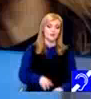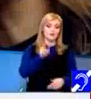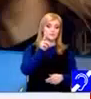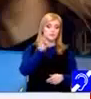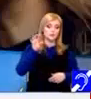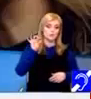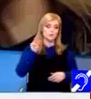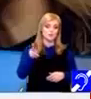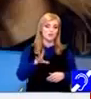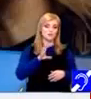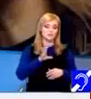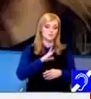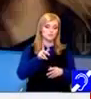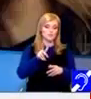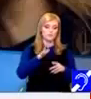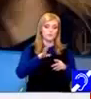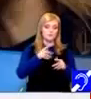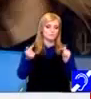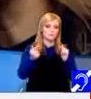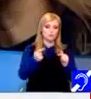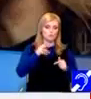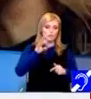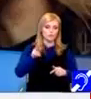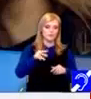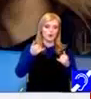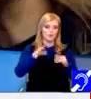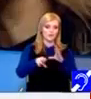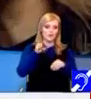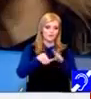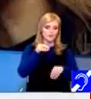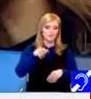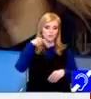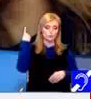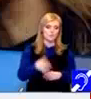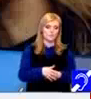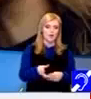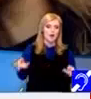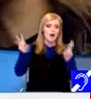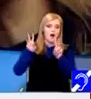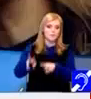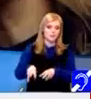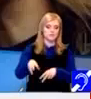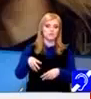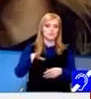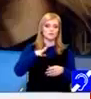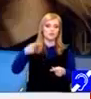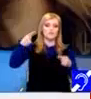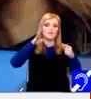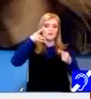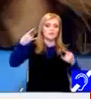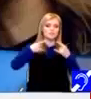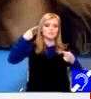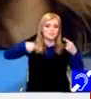Ksenia Sobchak, cel mai critic contracandidat al lui Vladimir Putin la alegerile prezidențiale din Rusia, a părăsit în lacrimi o dezbatere